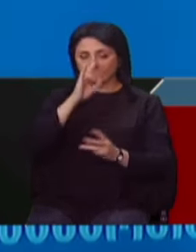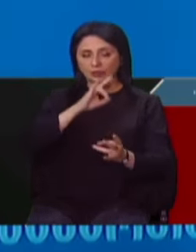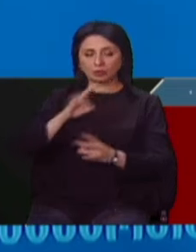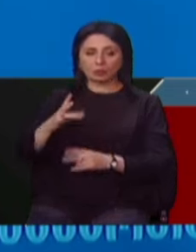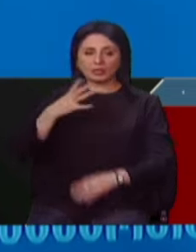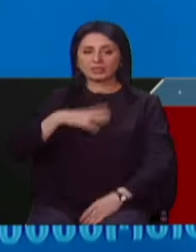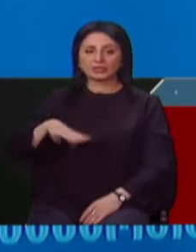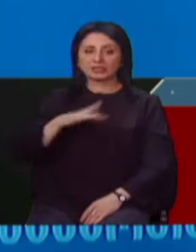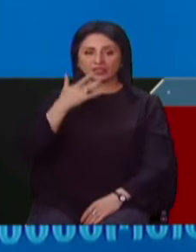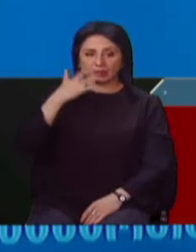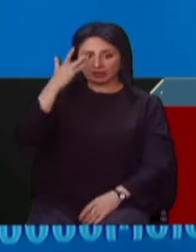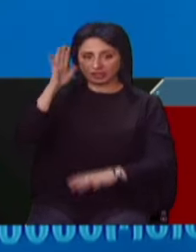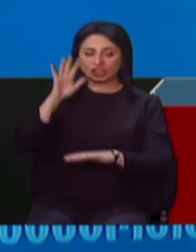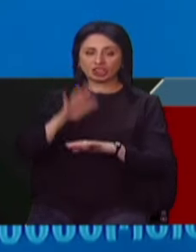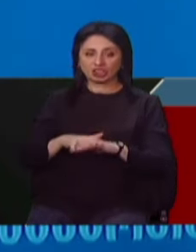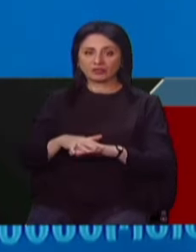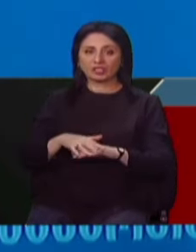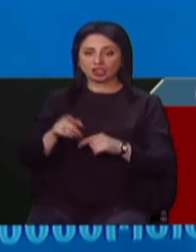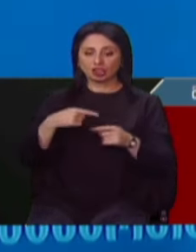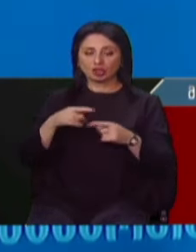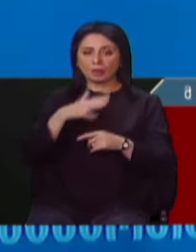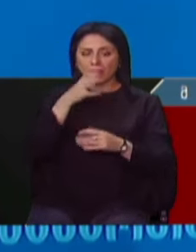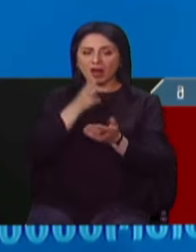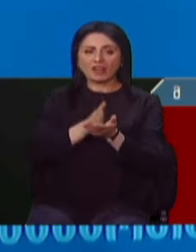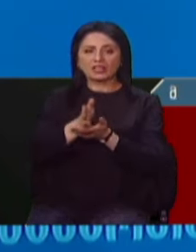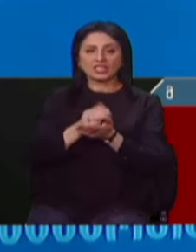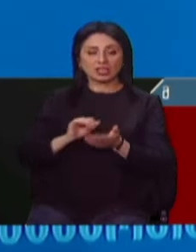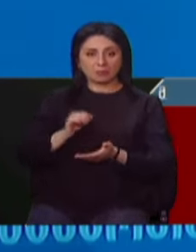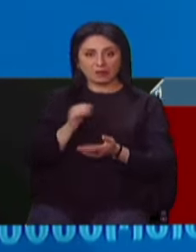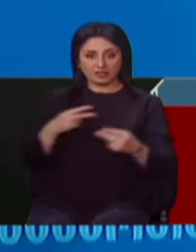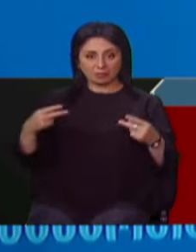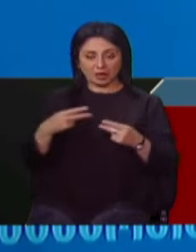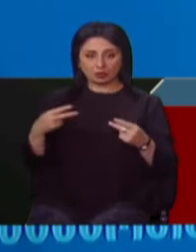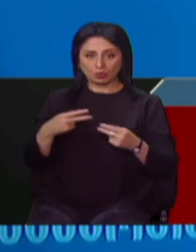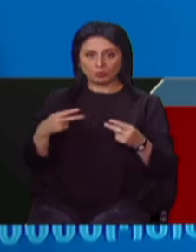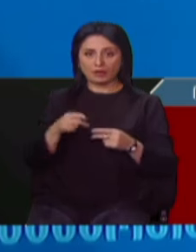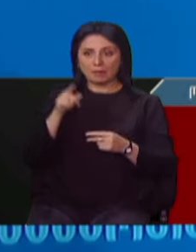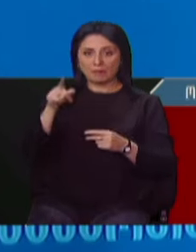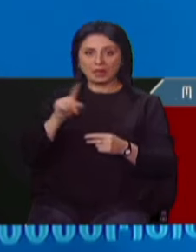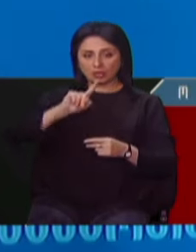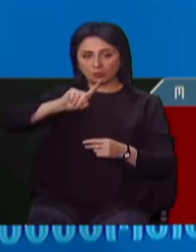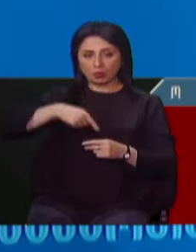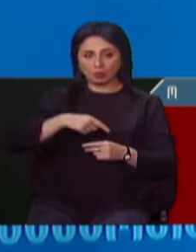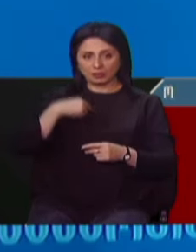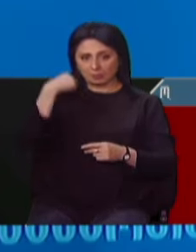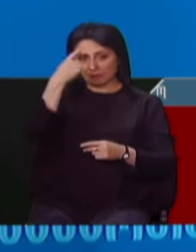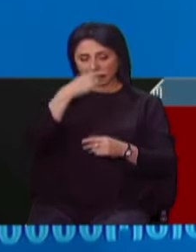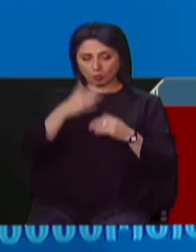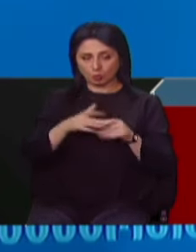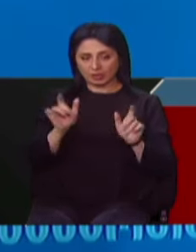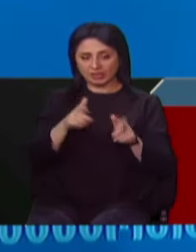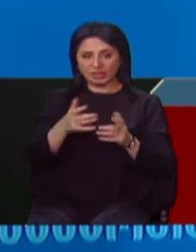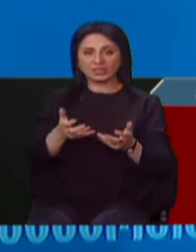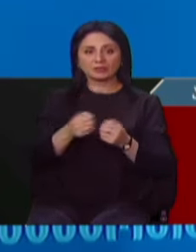მტრობენ საქართველოს და ამერიკის შეერთებულ შტატებს შორის მრავალწლიან მეგობრობას და პარტნიორობას, მათ მოუწევთ პერსონალური